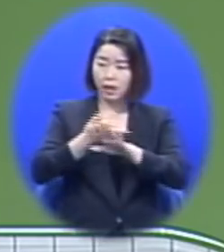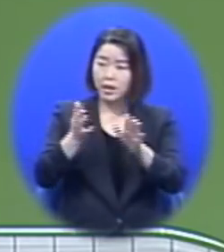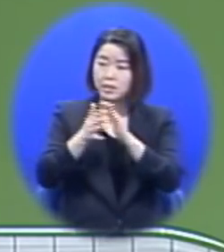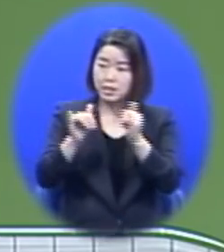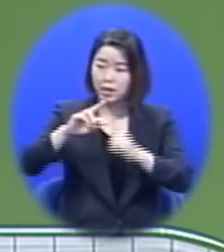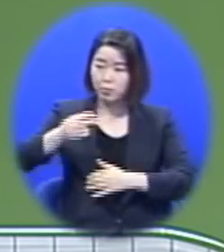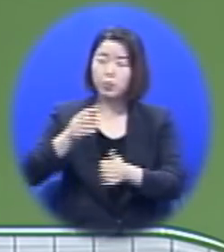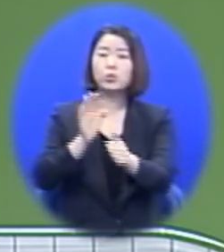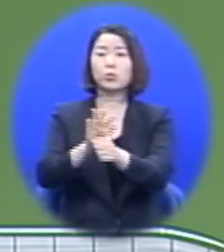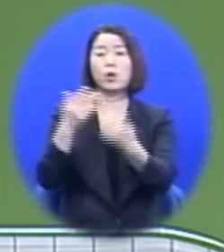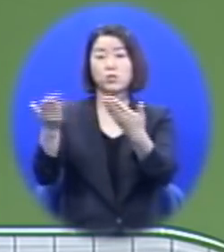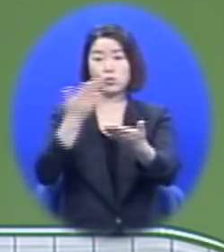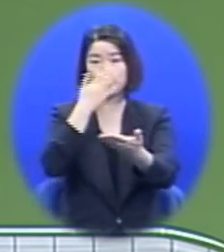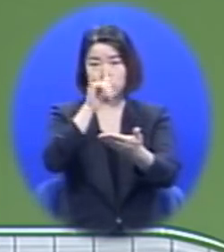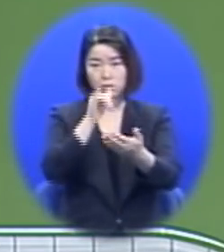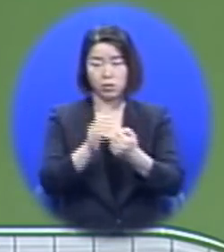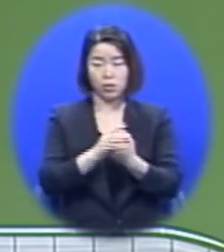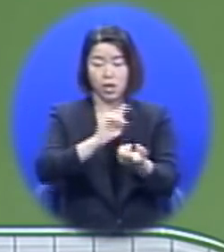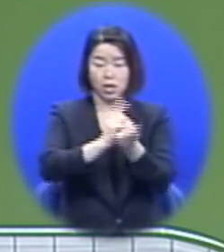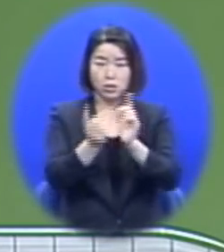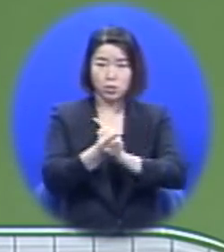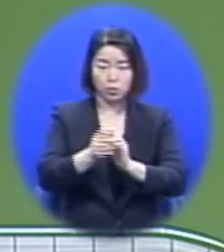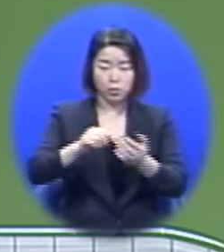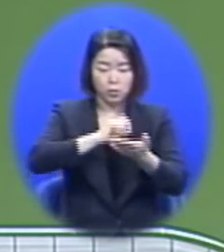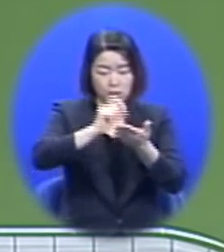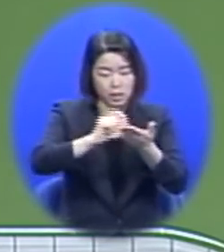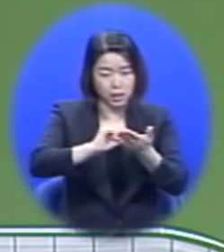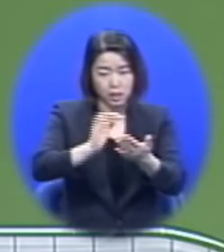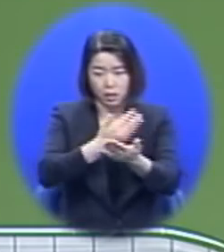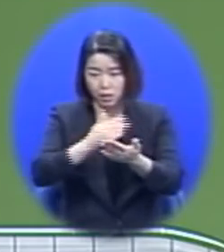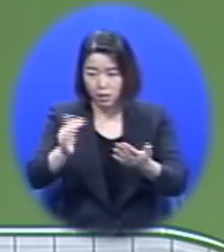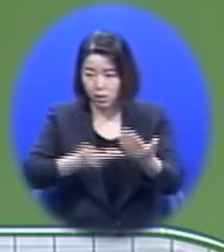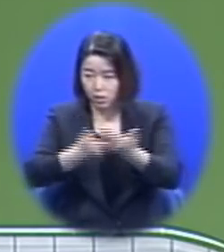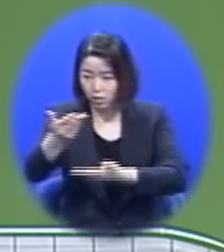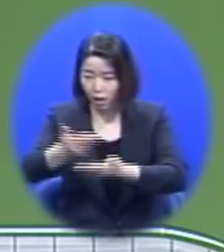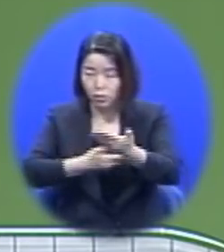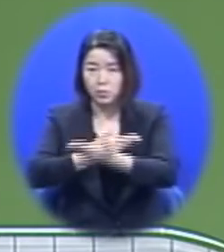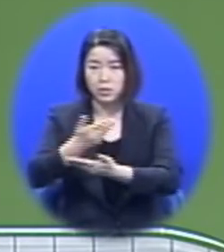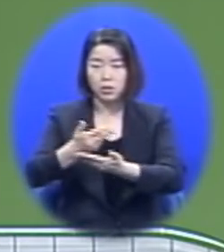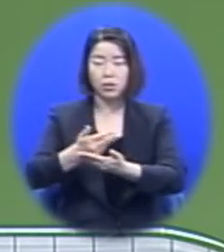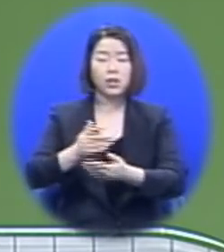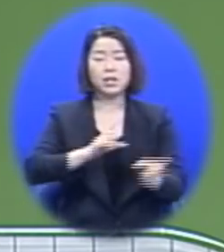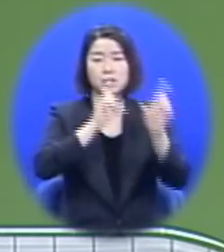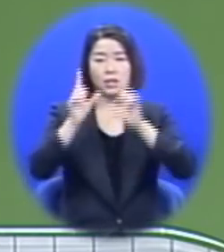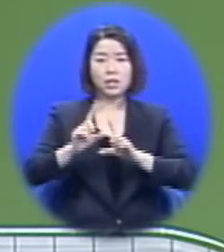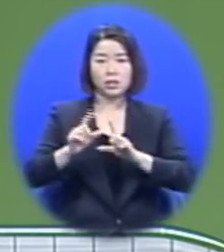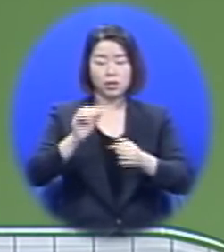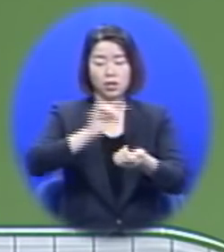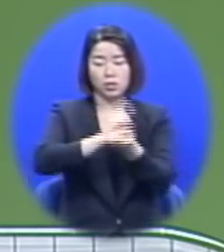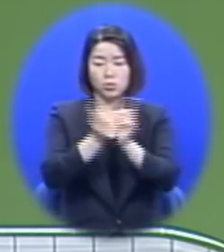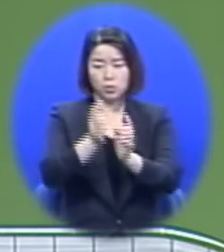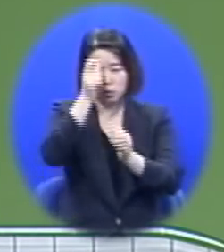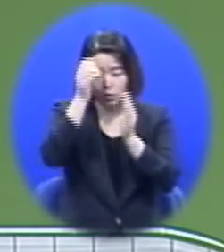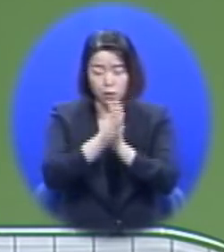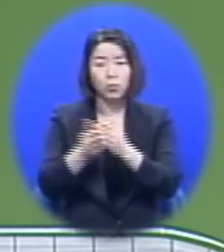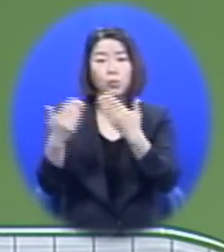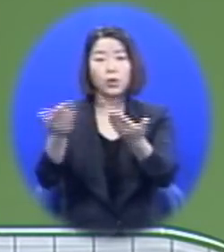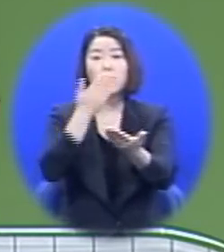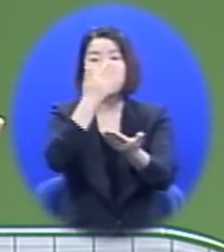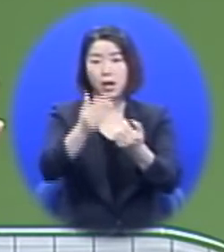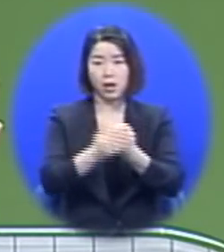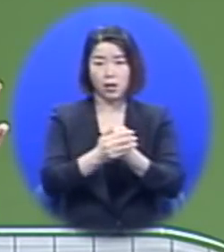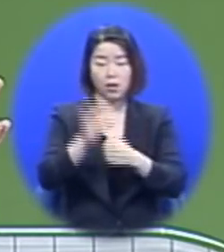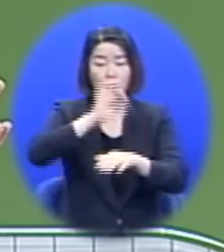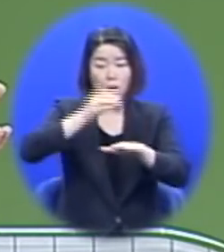거예요. 서로 일기를 나누면서 살아보니까 서로 기도해 드릴 수가 있게 된 거예요.